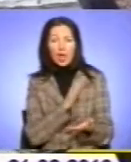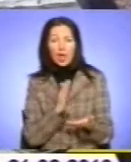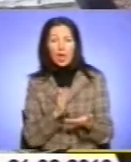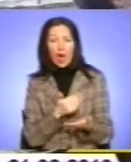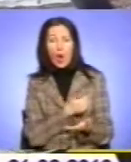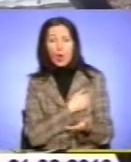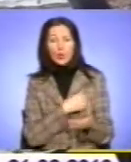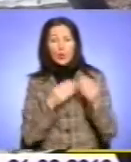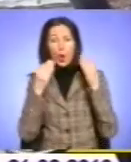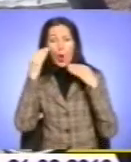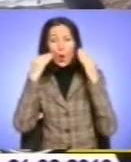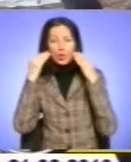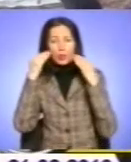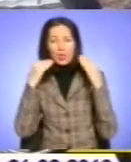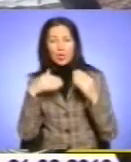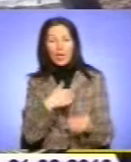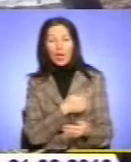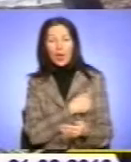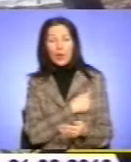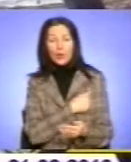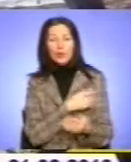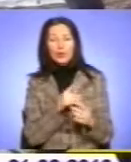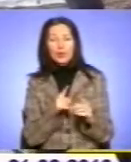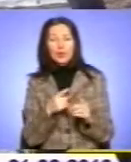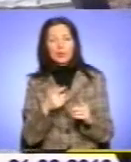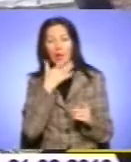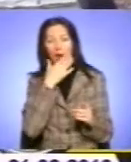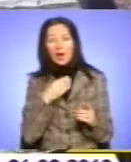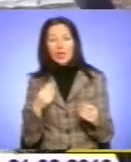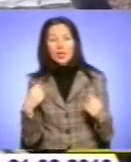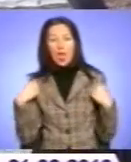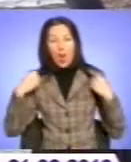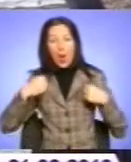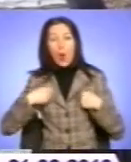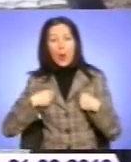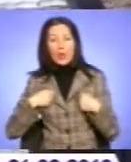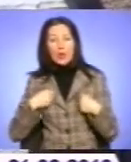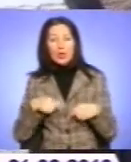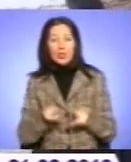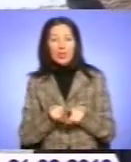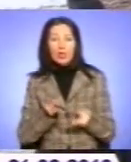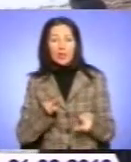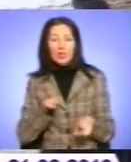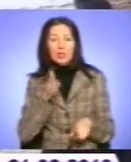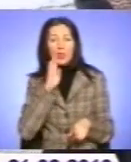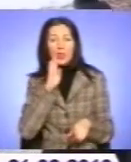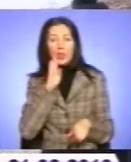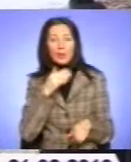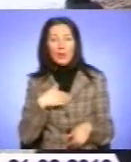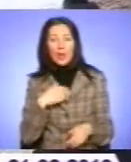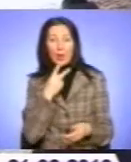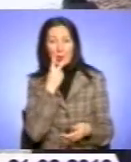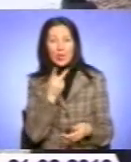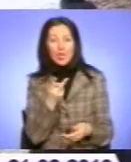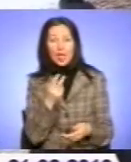хочуть косметики, хочуть якийсь ексклюзивний одяг, от, так як жінки. Ми бажаємо їм